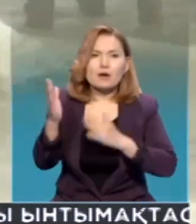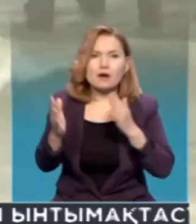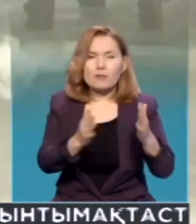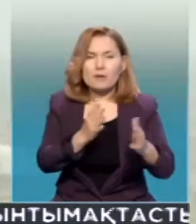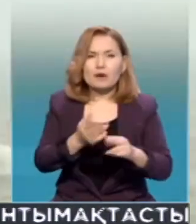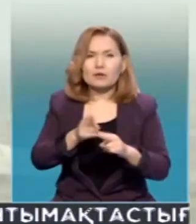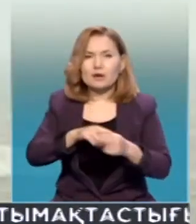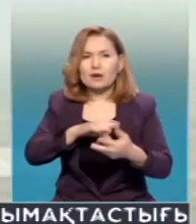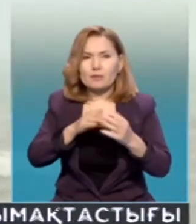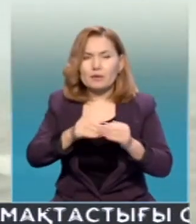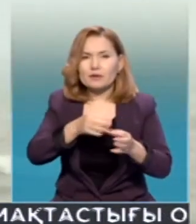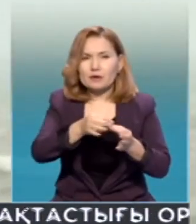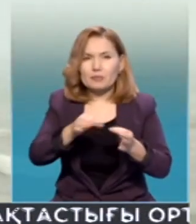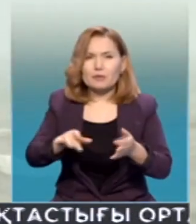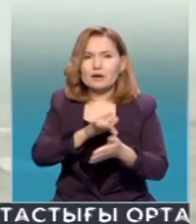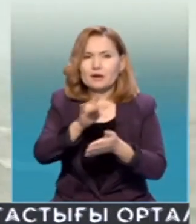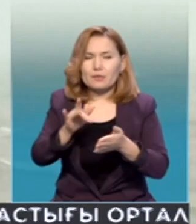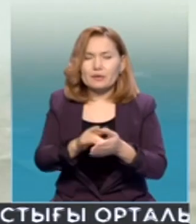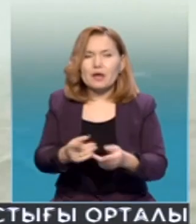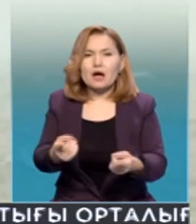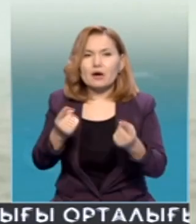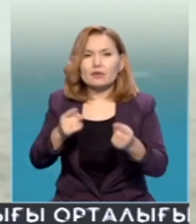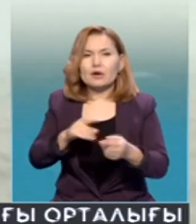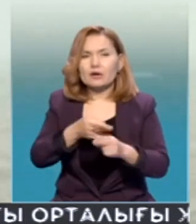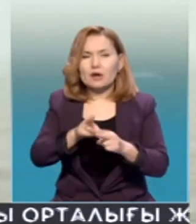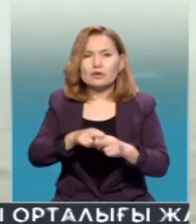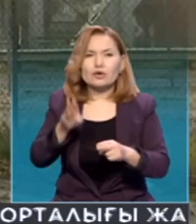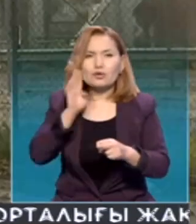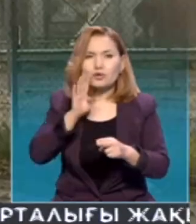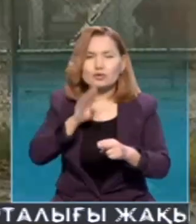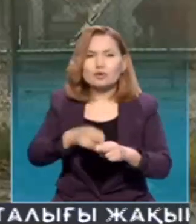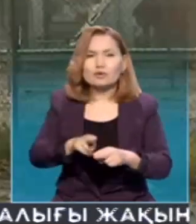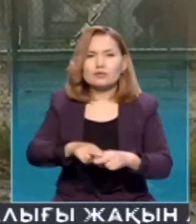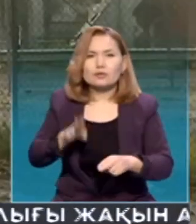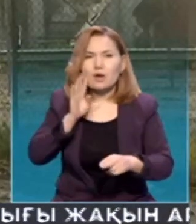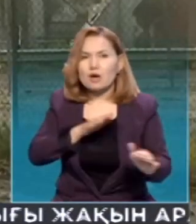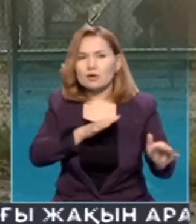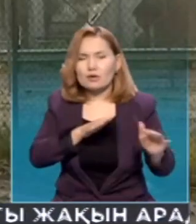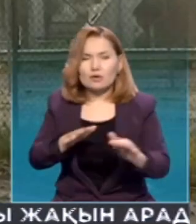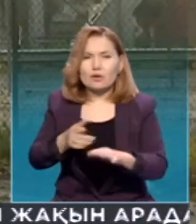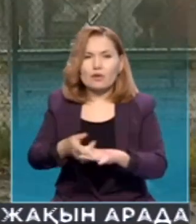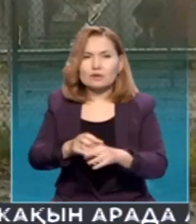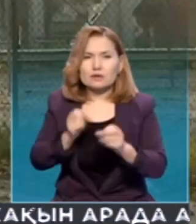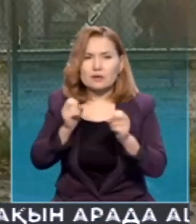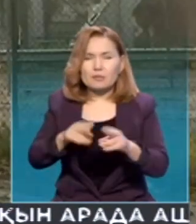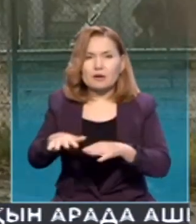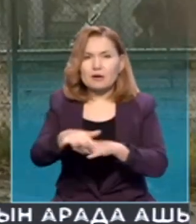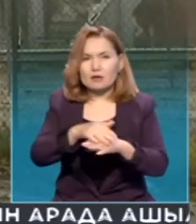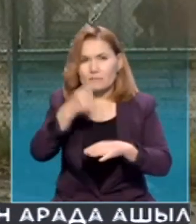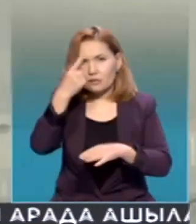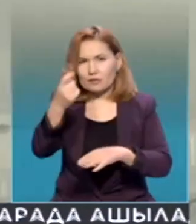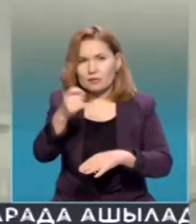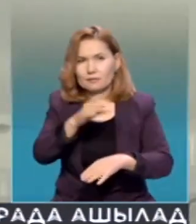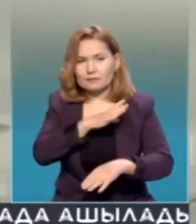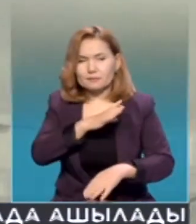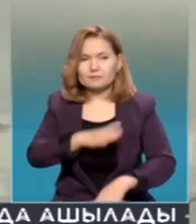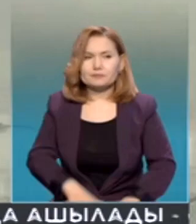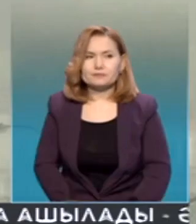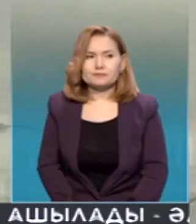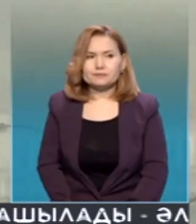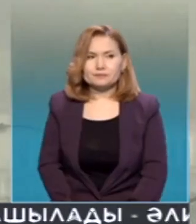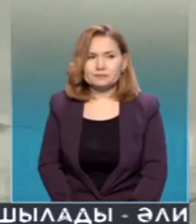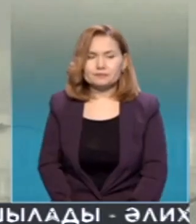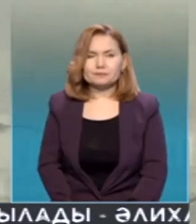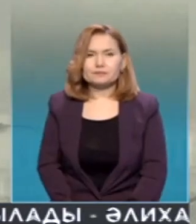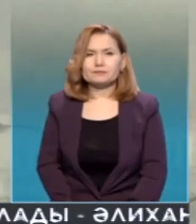күшейіп, Лос-Анджелес, Глендейл тәрізді бірнеше қалада бүгін кенеттен су тасқыны жүруі ықтимал екені ескертілді.